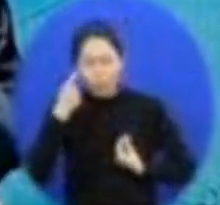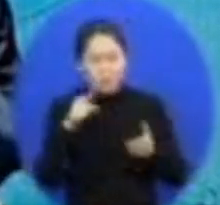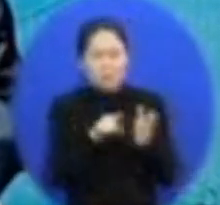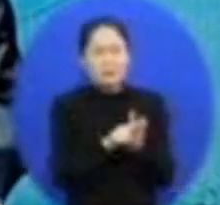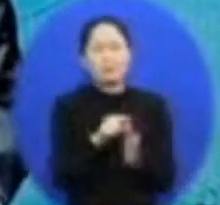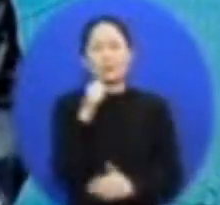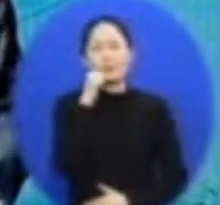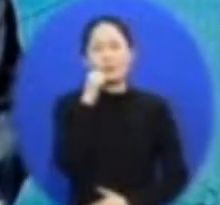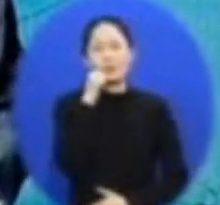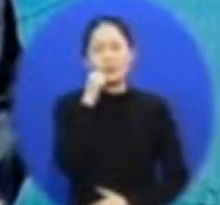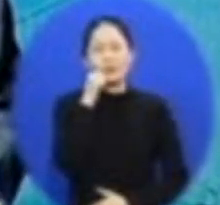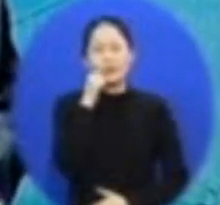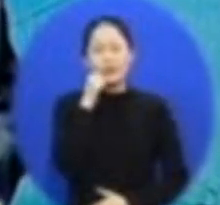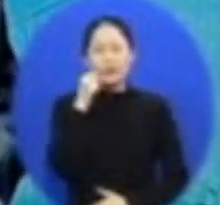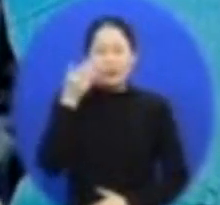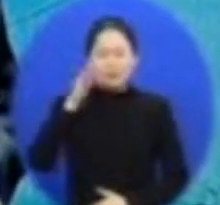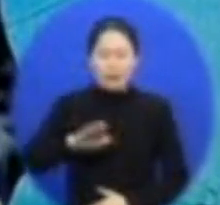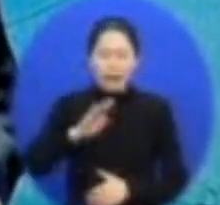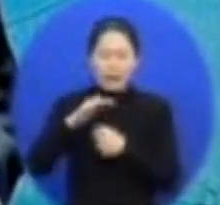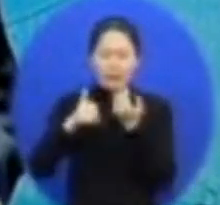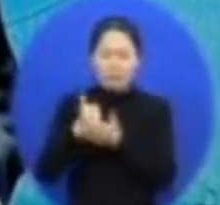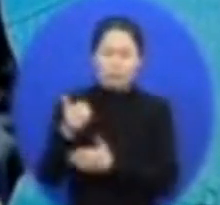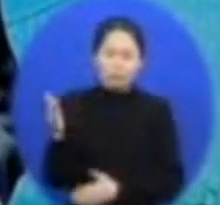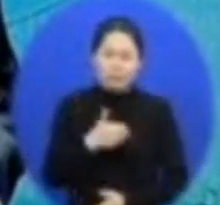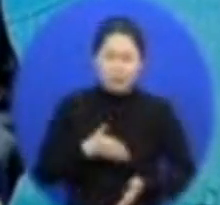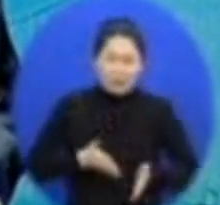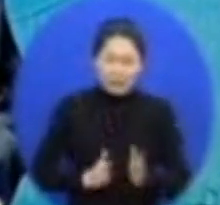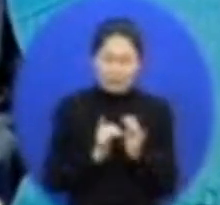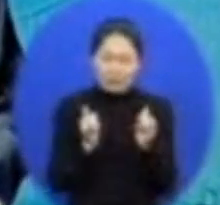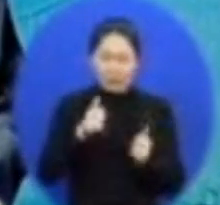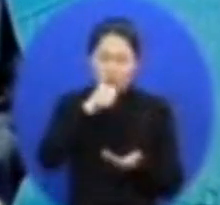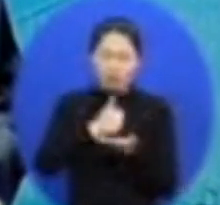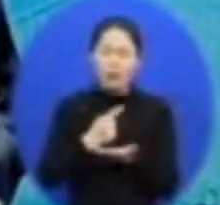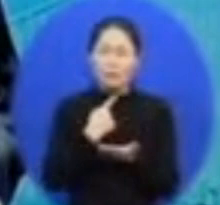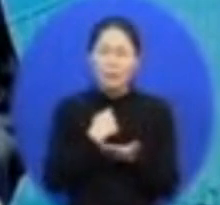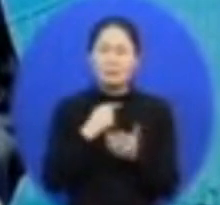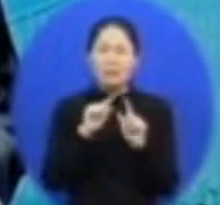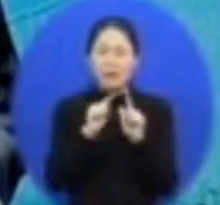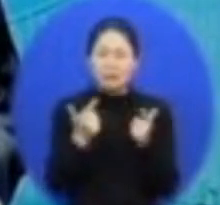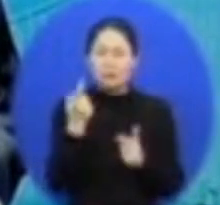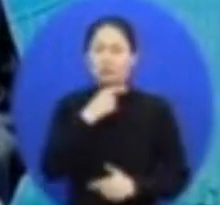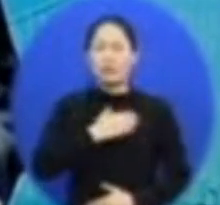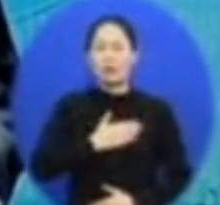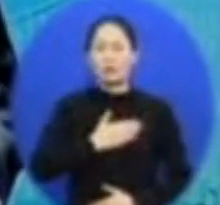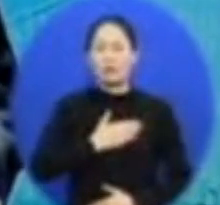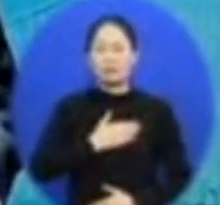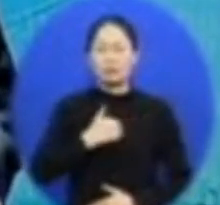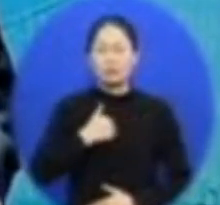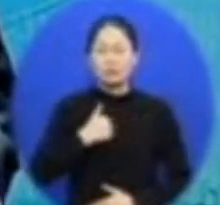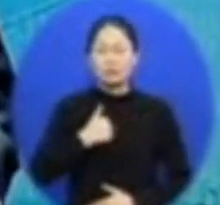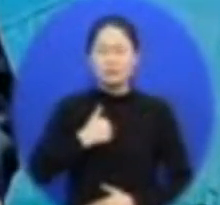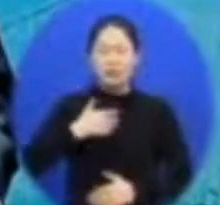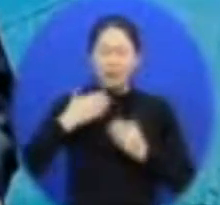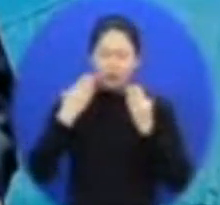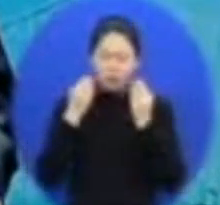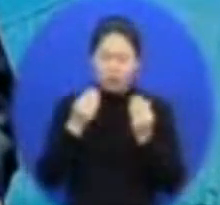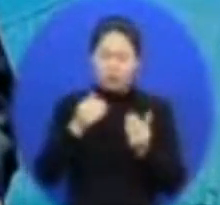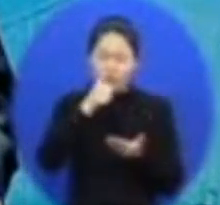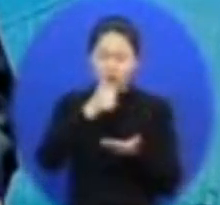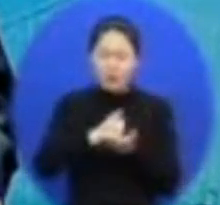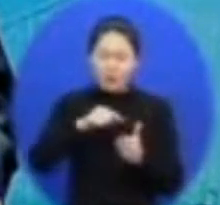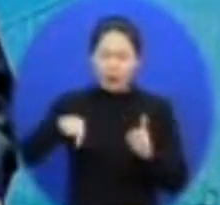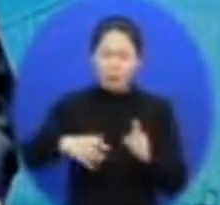말씀입니까 하나님께로 난 자마다 범죄하지 아니하는 줄 알아 저는 제가 여전히 죄 가운데